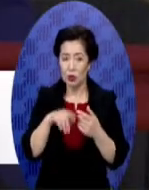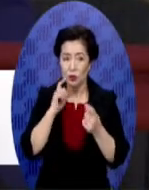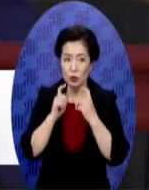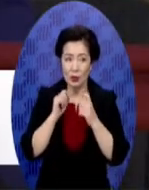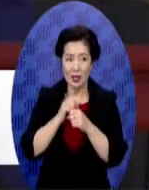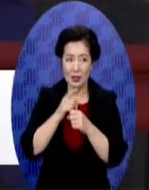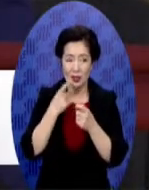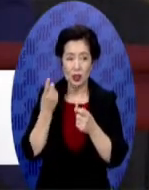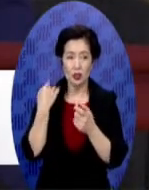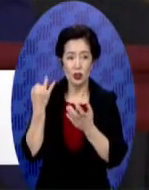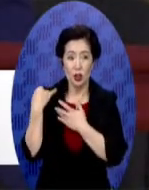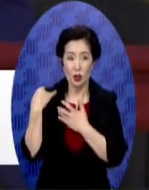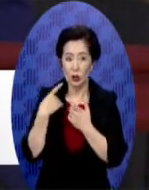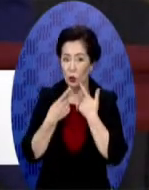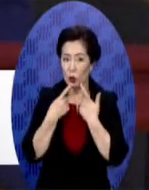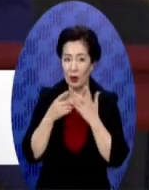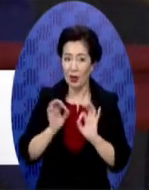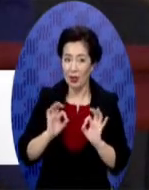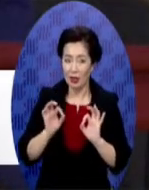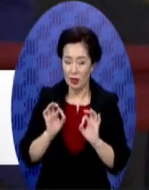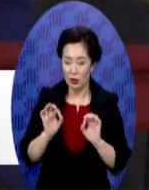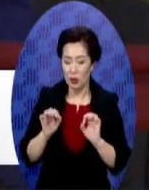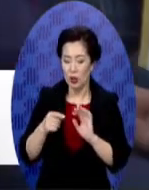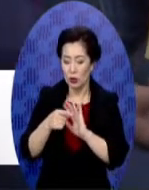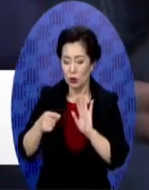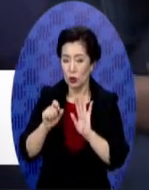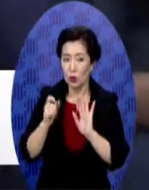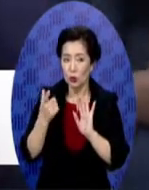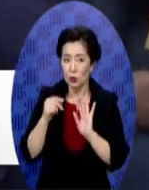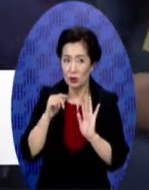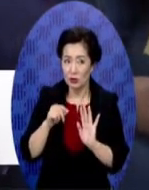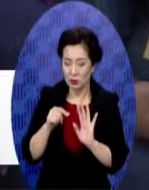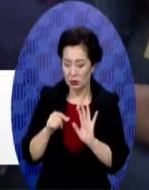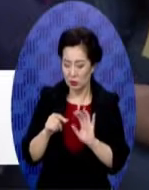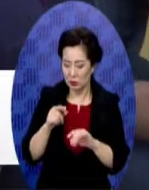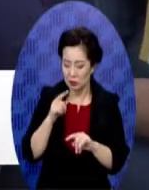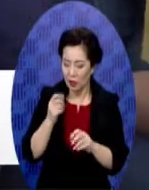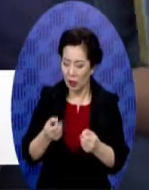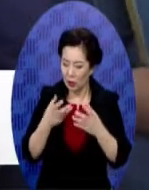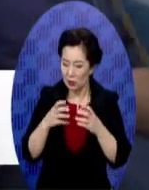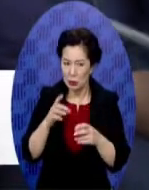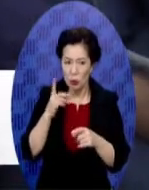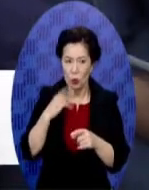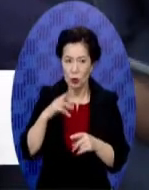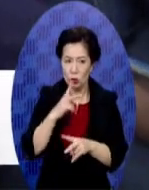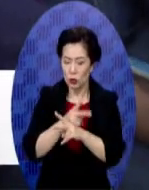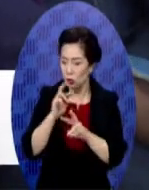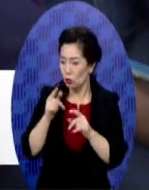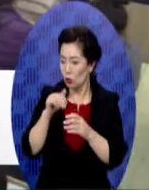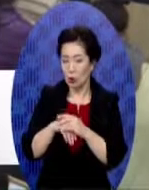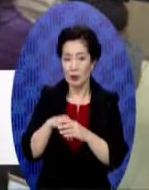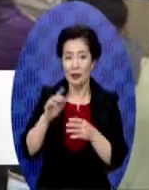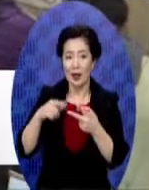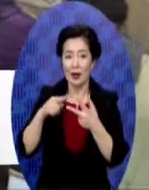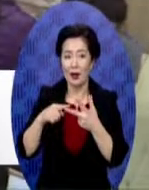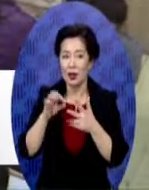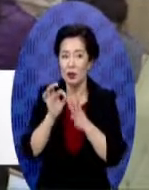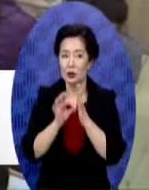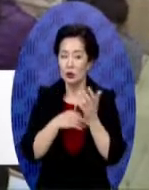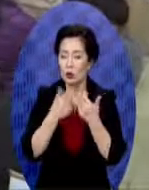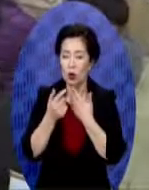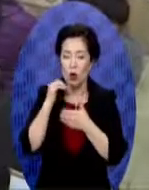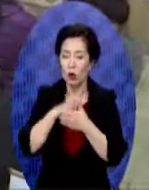хуралдаагүй. Сөрөгчний зүгээс гаргасан зарчмын 3 саналыг үндсэн хуулийн өөрчлөлтөнд оруулахгүй бол дараагийн хэлэлцүүлэгт орохгүй гэсэн байр суурьтай байгаамаа.